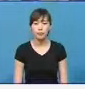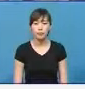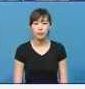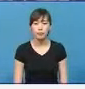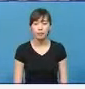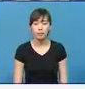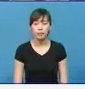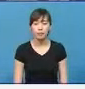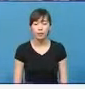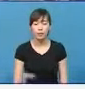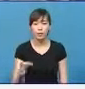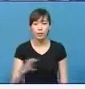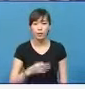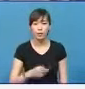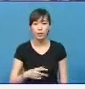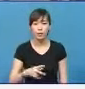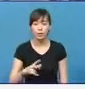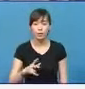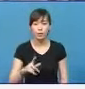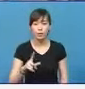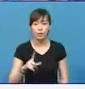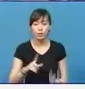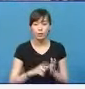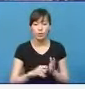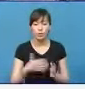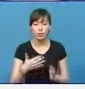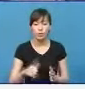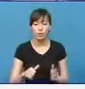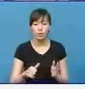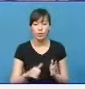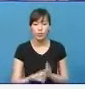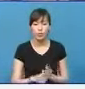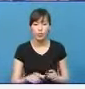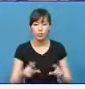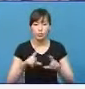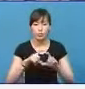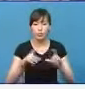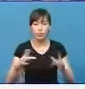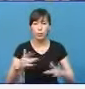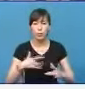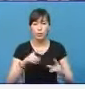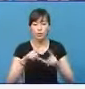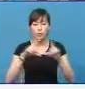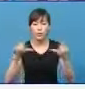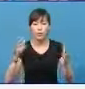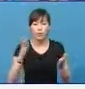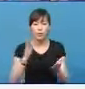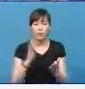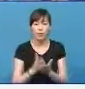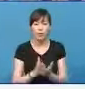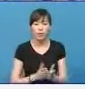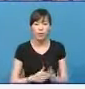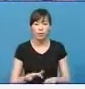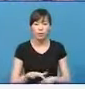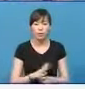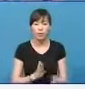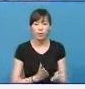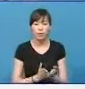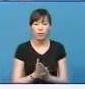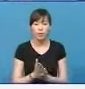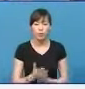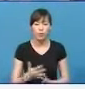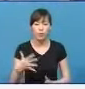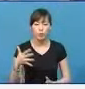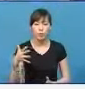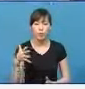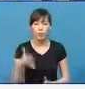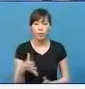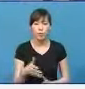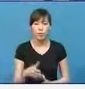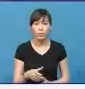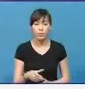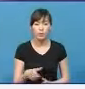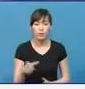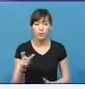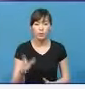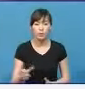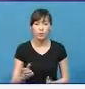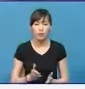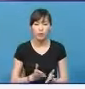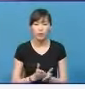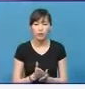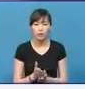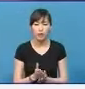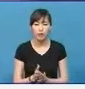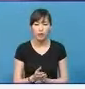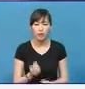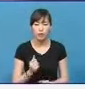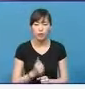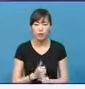Облыста 756 мәдениет және өнер мекемелері бар. Халыққа қызмет көрсетіп отқан оған онда 5000-ға жуық қызметкерлер еңбек етеді қазіргі таңда.